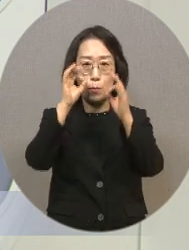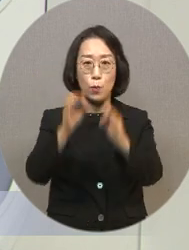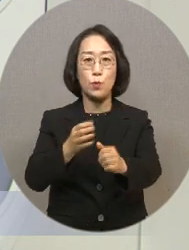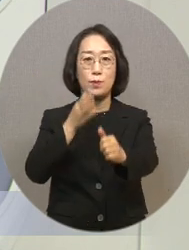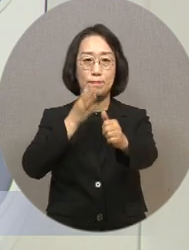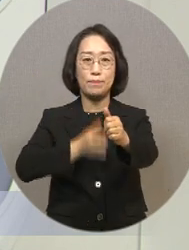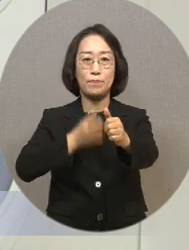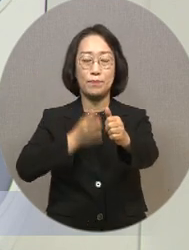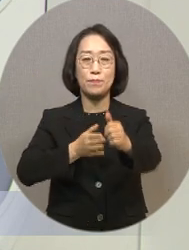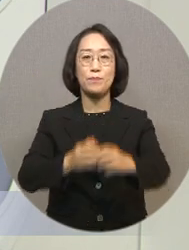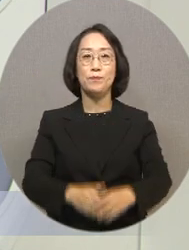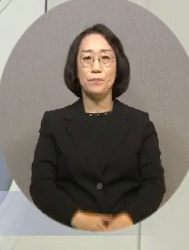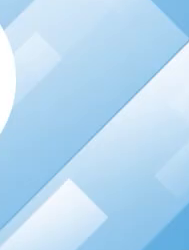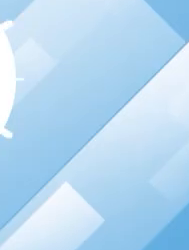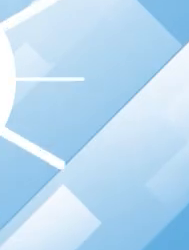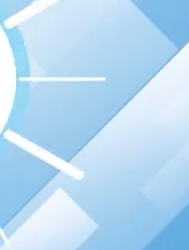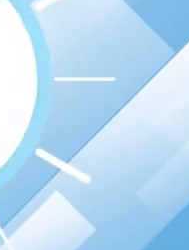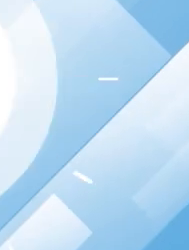확인할 수